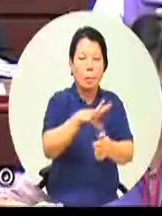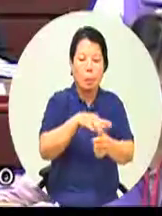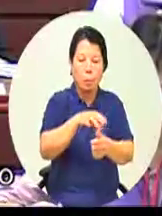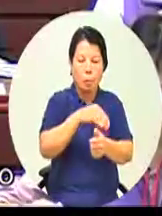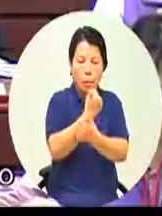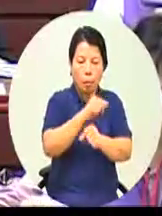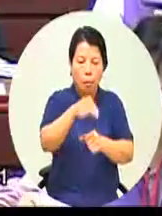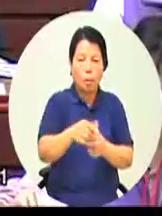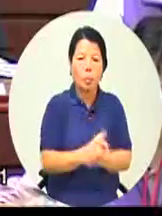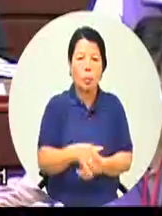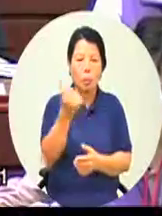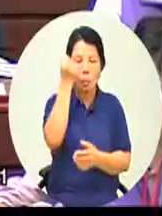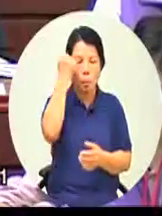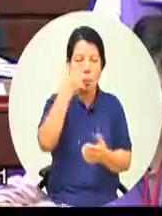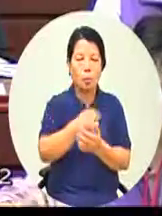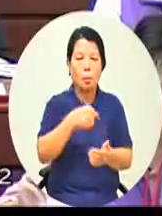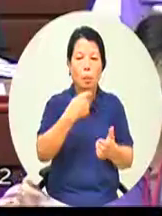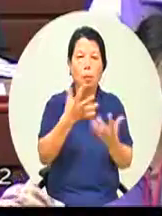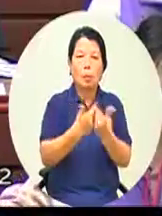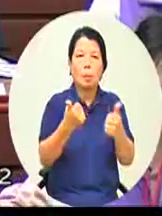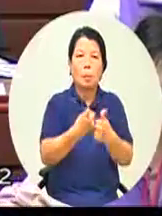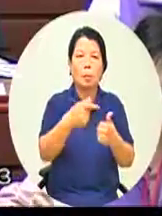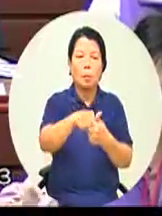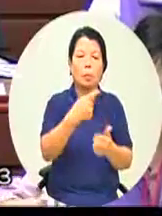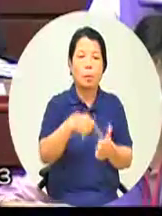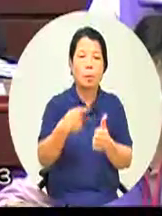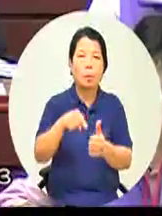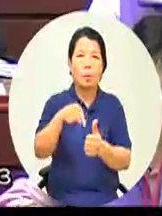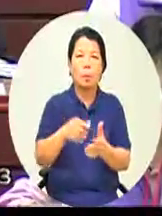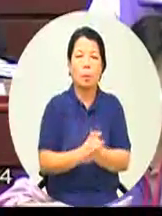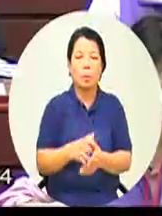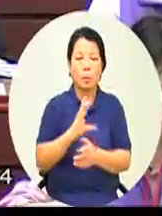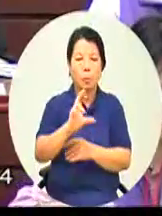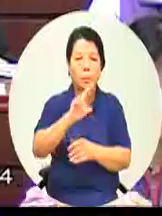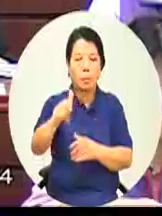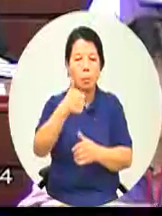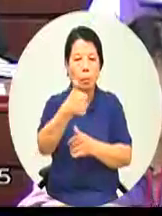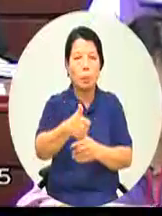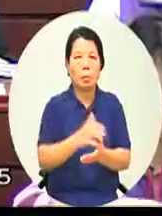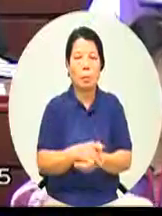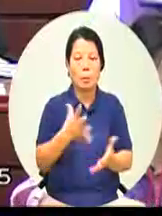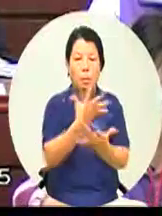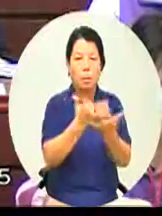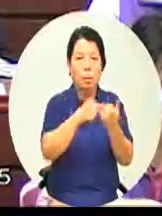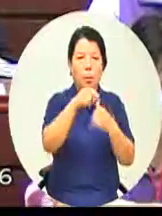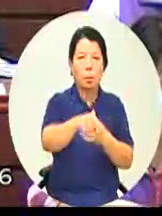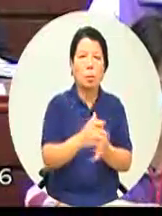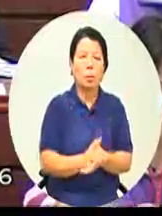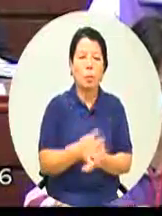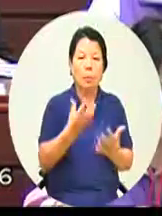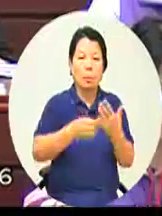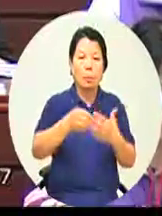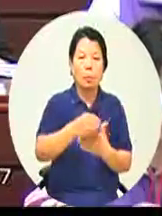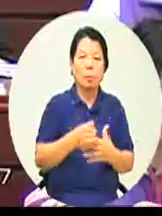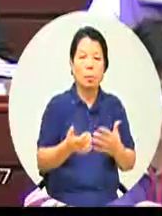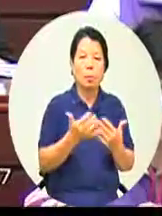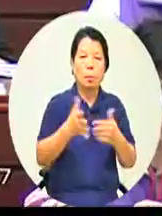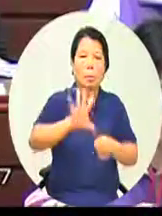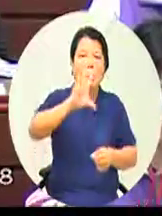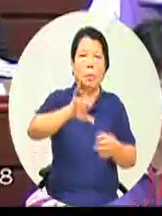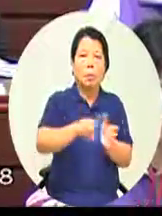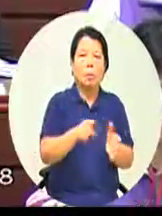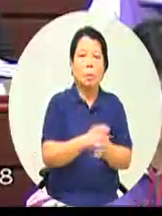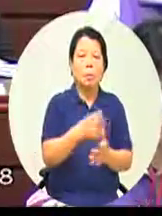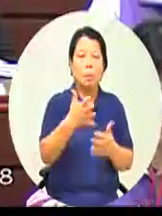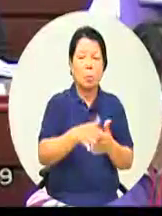记忆教育，我就觉得应该是最好的方式。还有他的学生将来 升过高中的时候，他有方